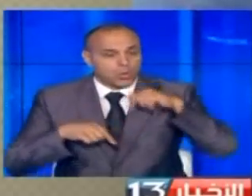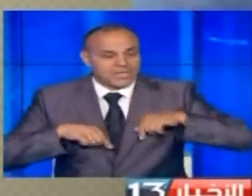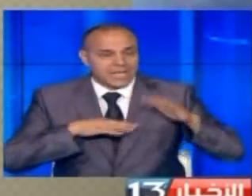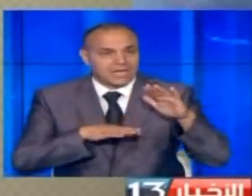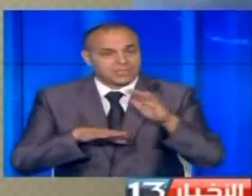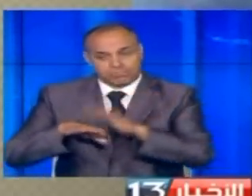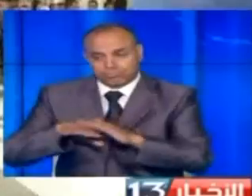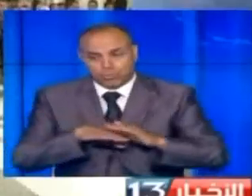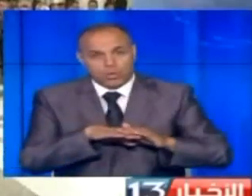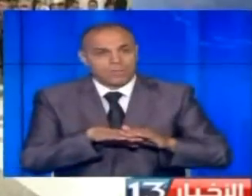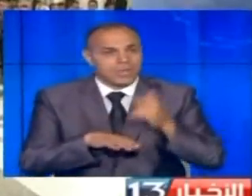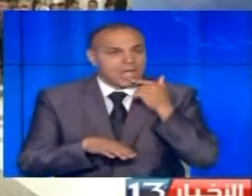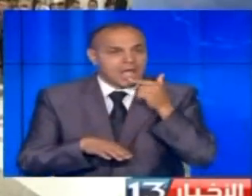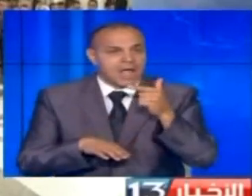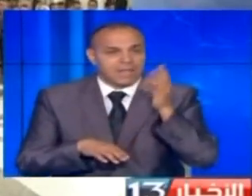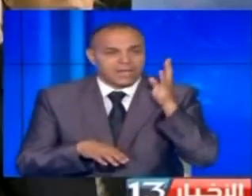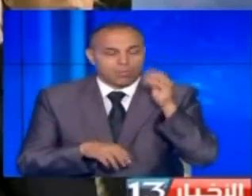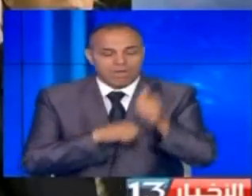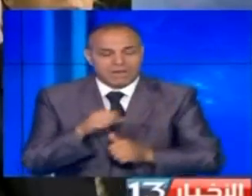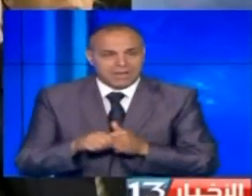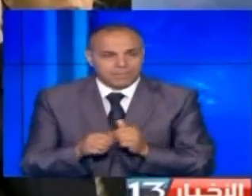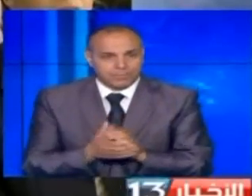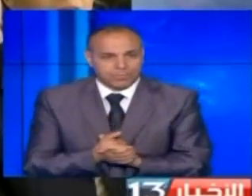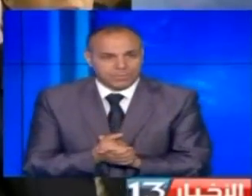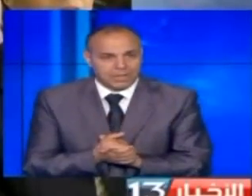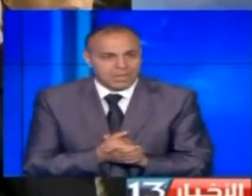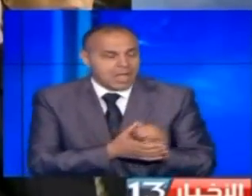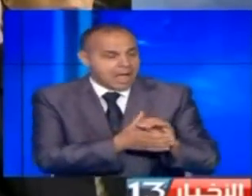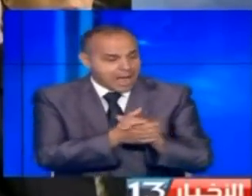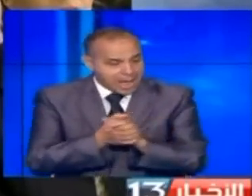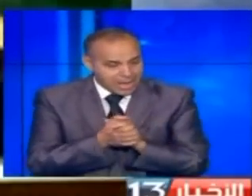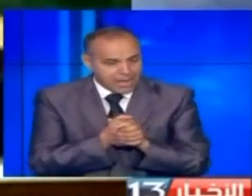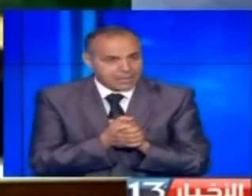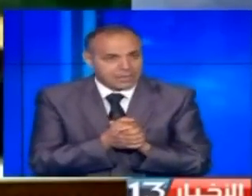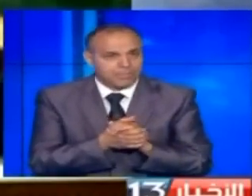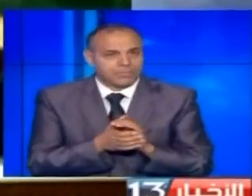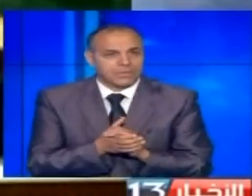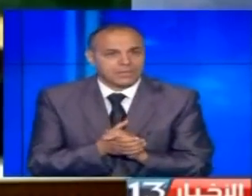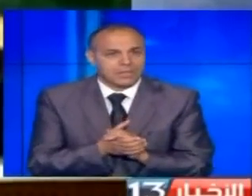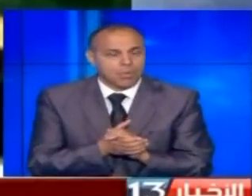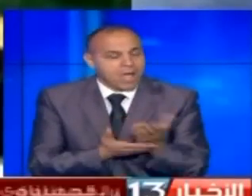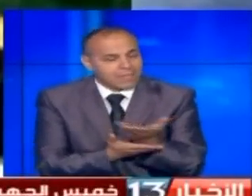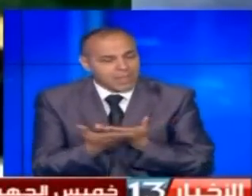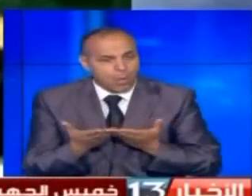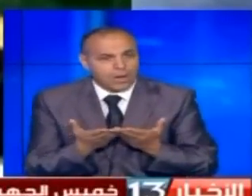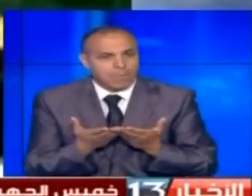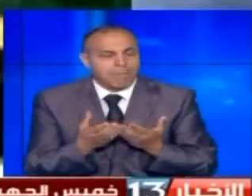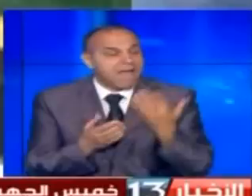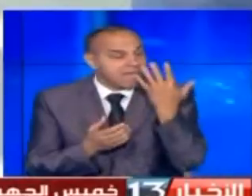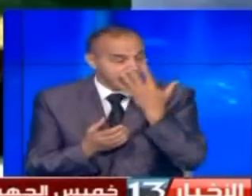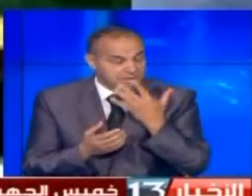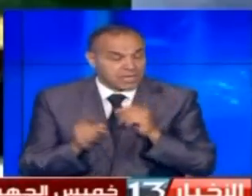أبرز التوصيات التي تمخضت عن هذه الندوة السنوية. تعزيز علاقاتنا وتعاوننا مع القارة